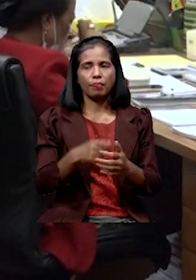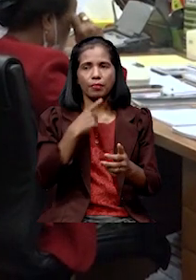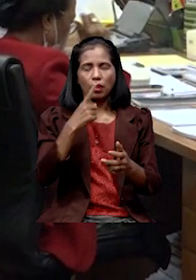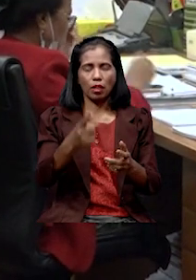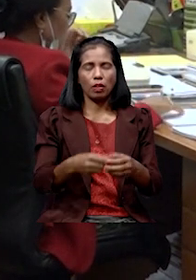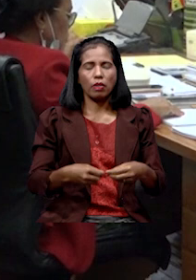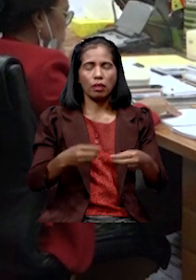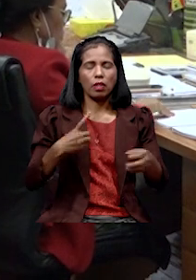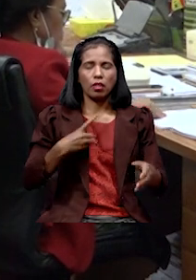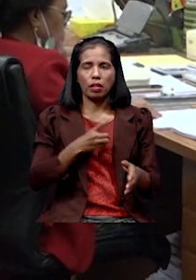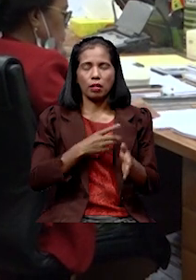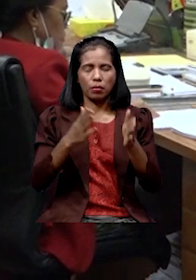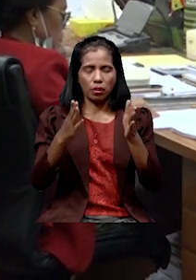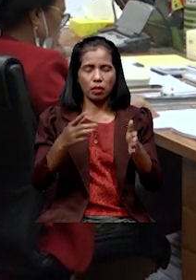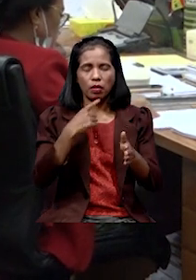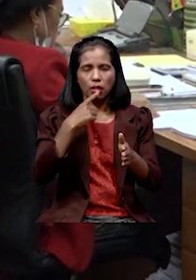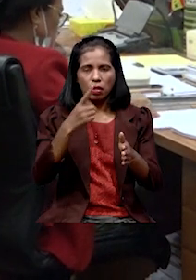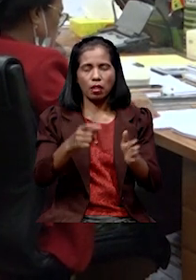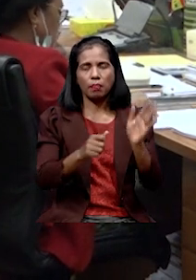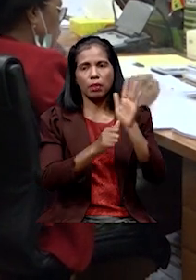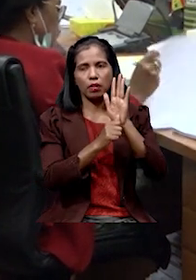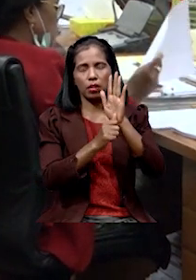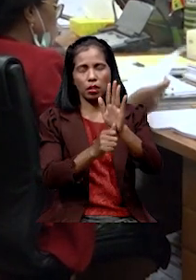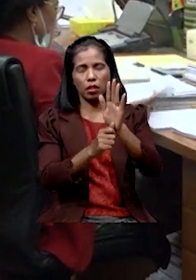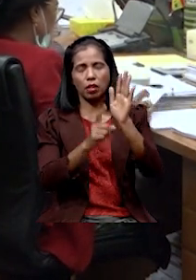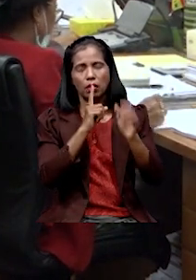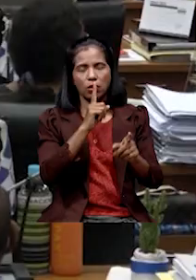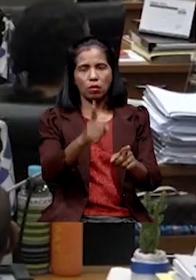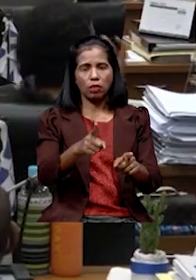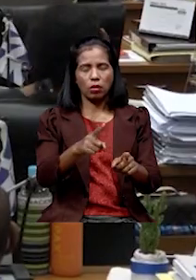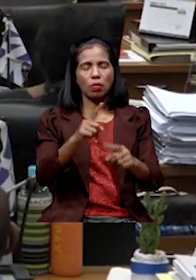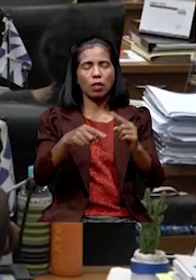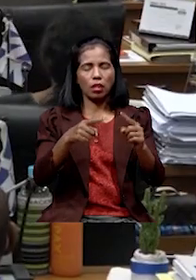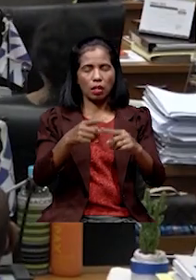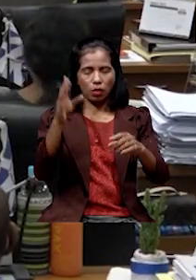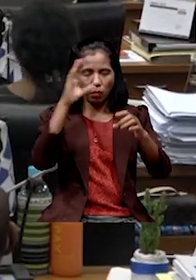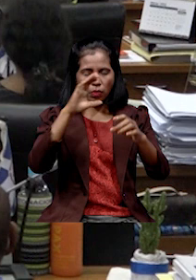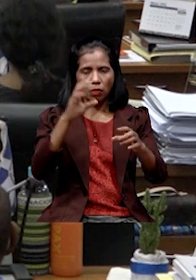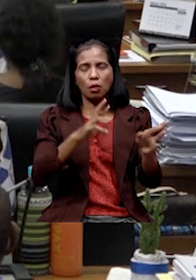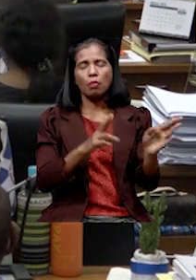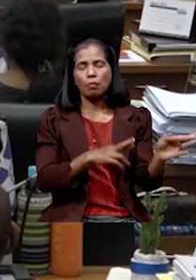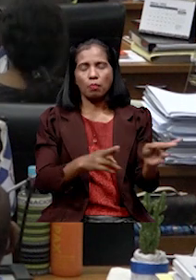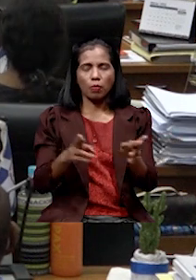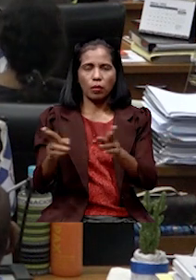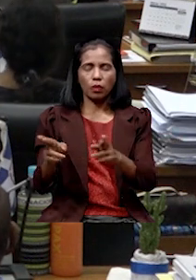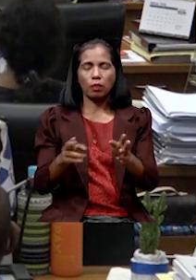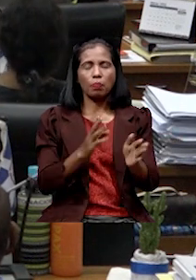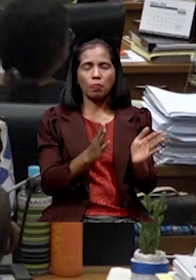desafia deputada oposisaun ne, apresenta factus, banghira identifica pronto processa tui